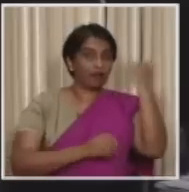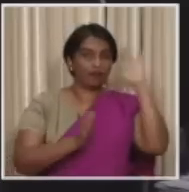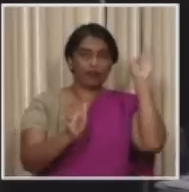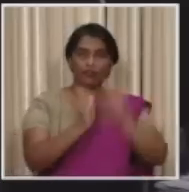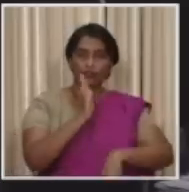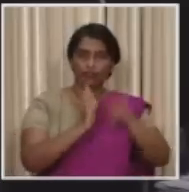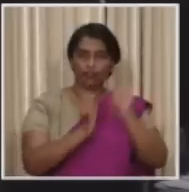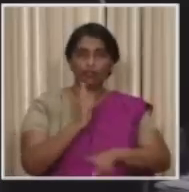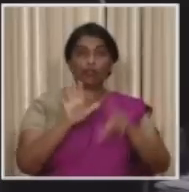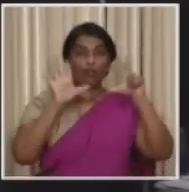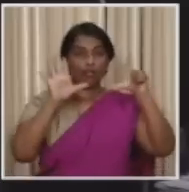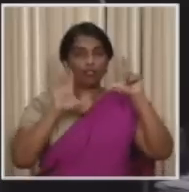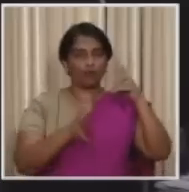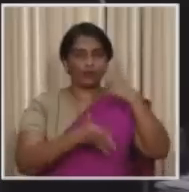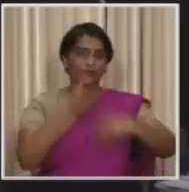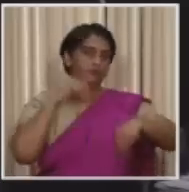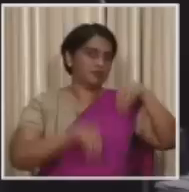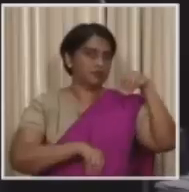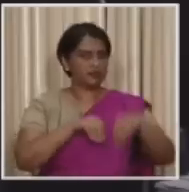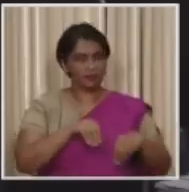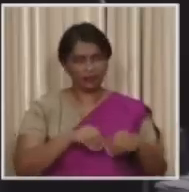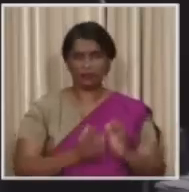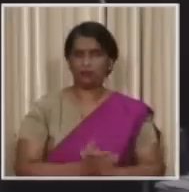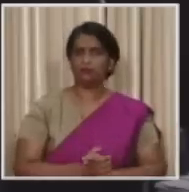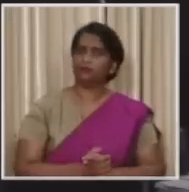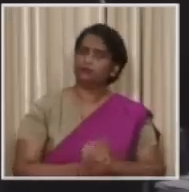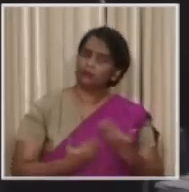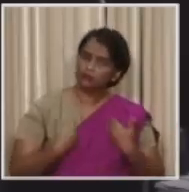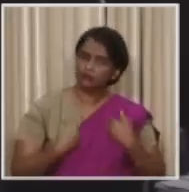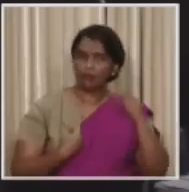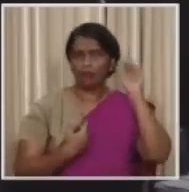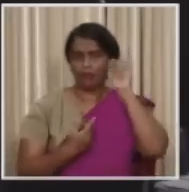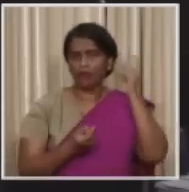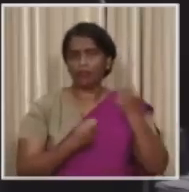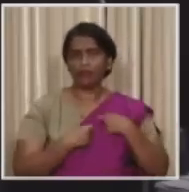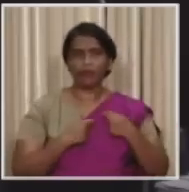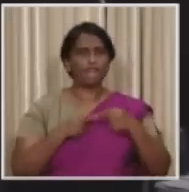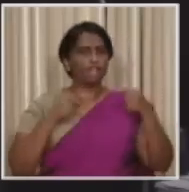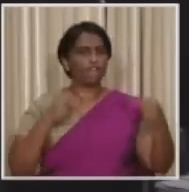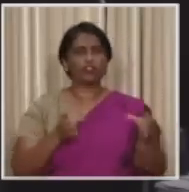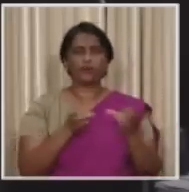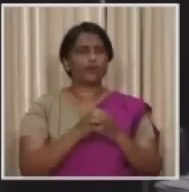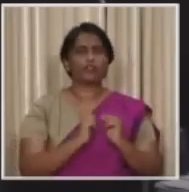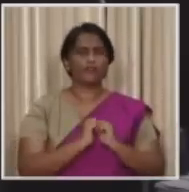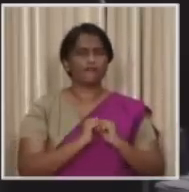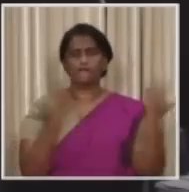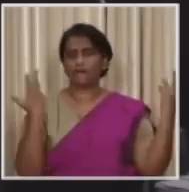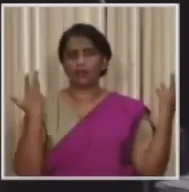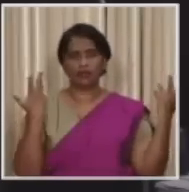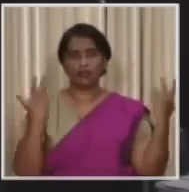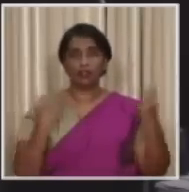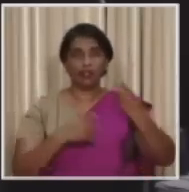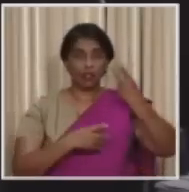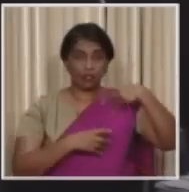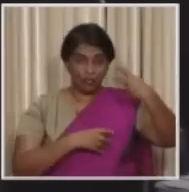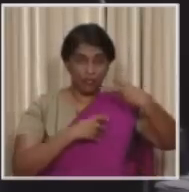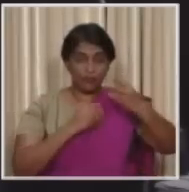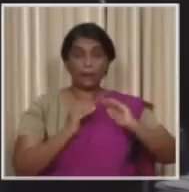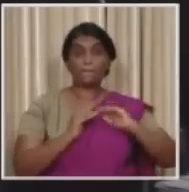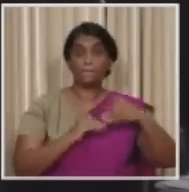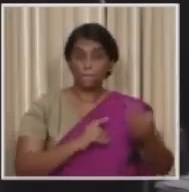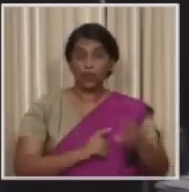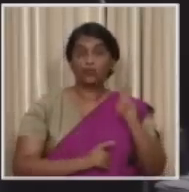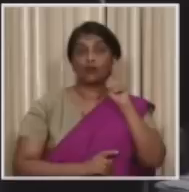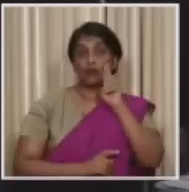මේ මේ වැඩේ කරන්නේ එතකොට අපිට ආපු පණි අපිට ආව පණිවිඩය තමයි විරුද්ධ පක්ෂය ඕන්නේ නැහැ කියන එකිට දවස් දෙකකට පස්සේ දැන් රනිල් වික්‍රමසිංහ